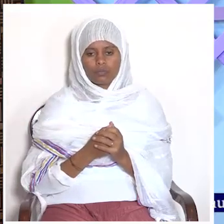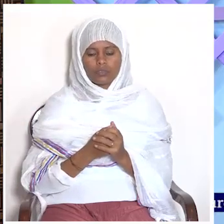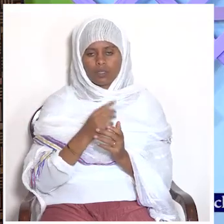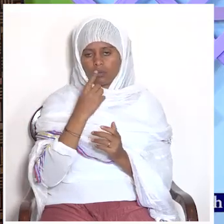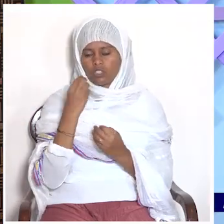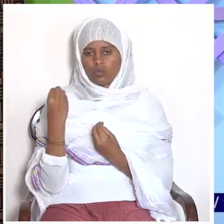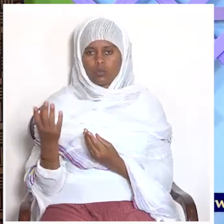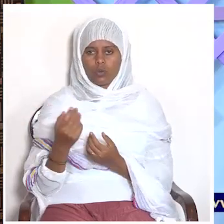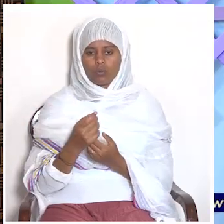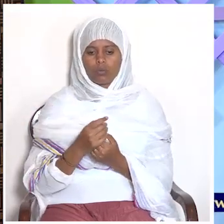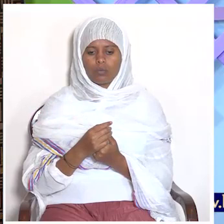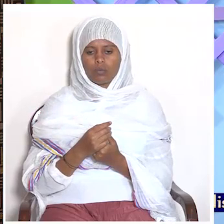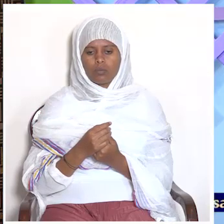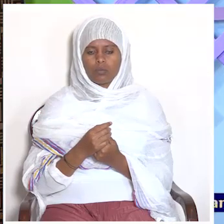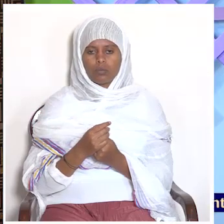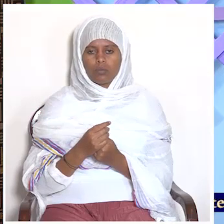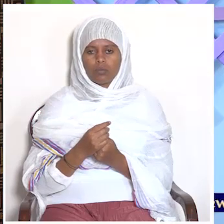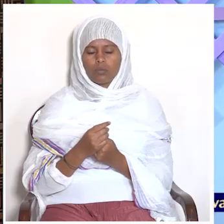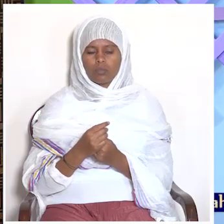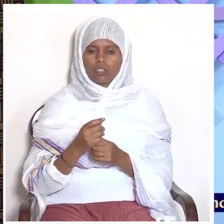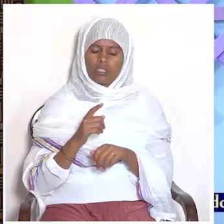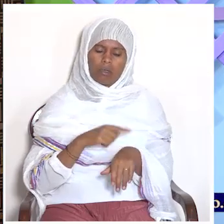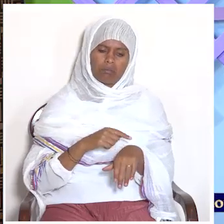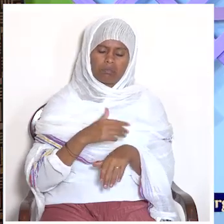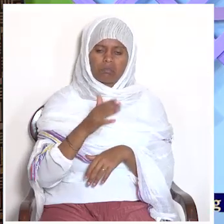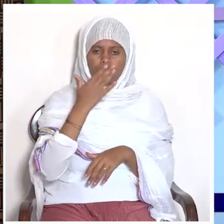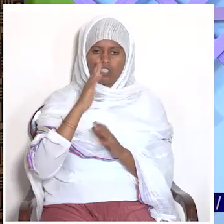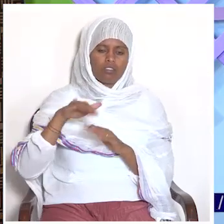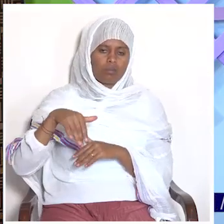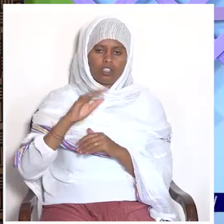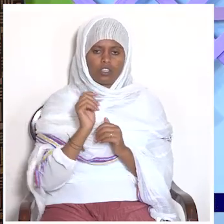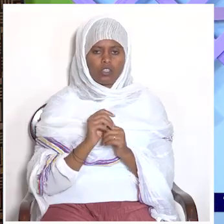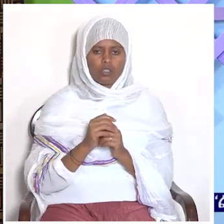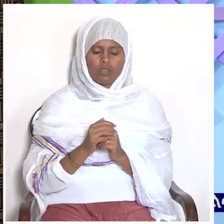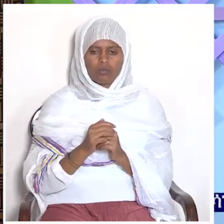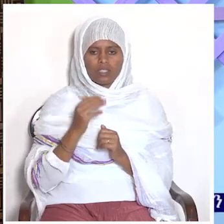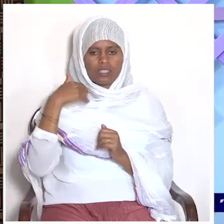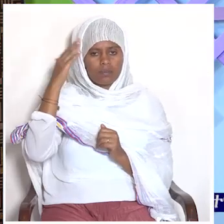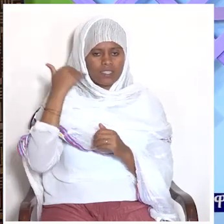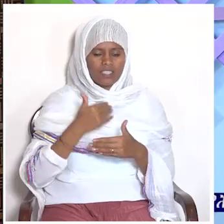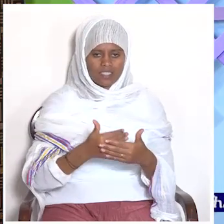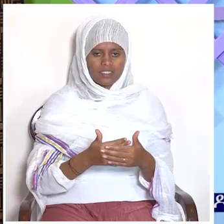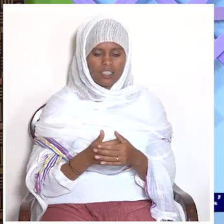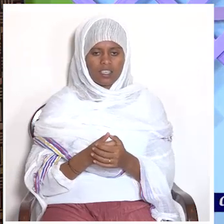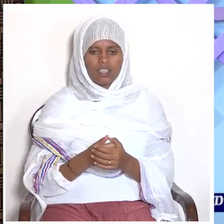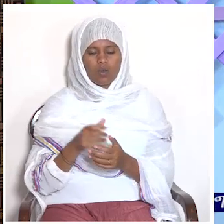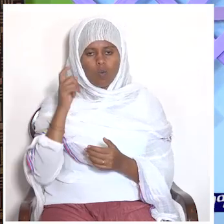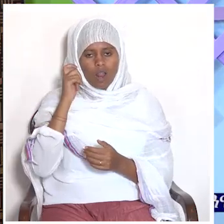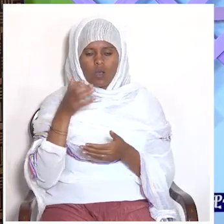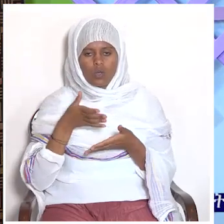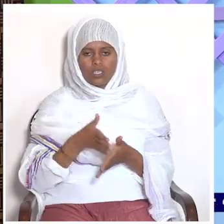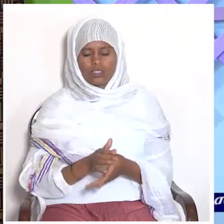ኢሉ መለሰሎም። ግዜ ተርጉሞ ኢሎም ሓዲጎሞ ከዱ። እንሆ ድማ ቴክታ ፀነሰት